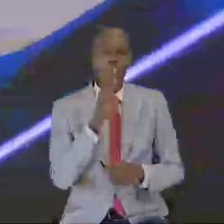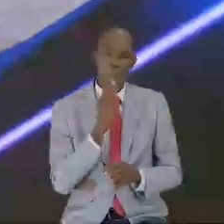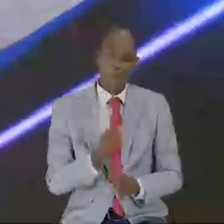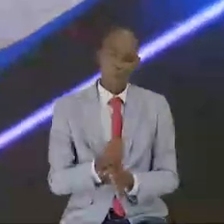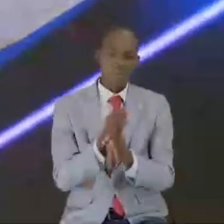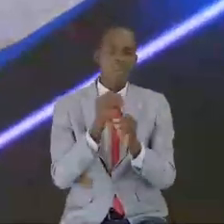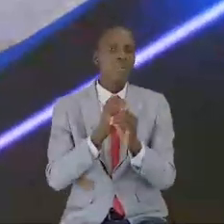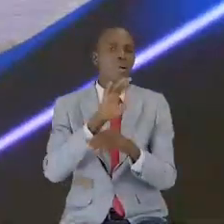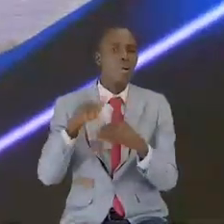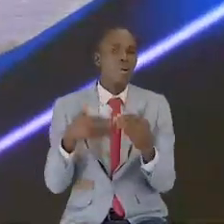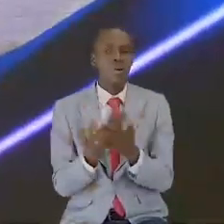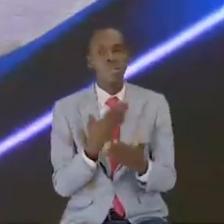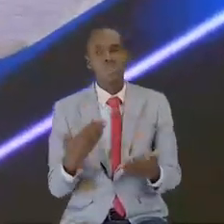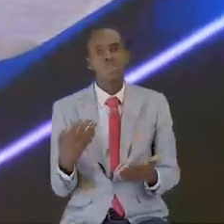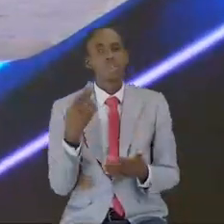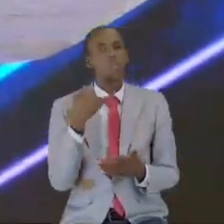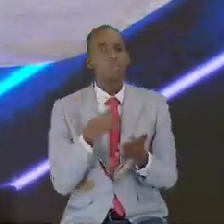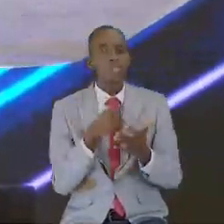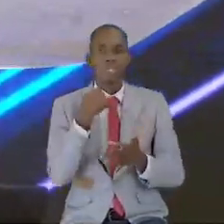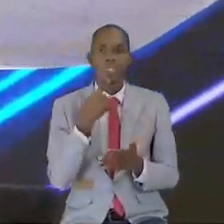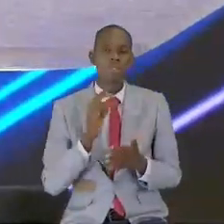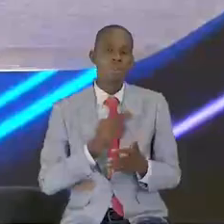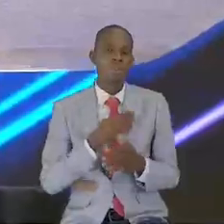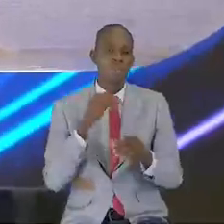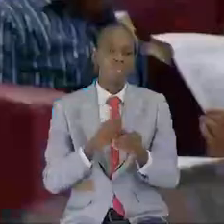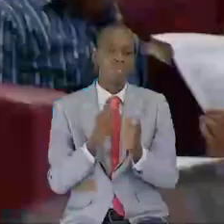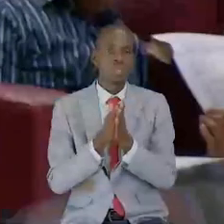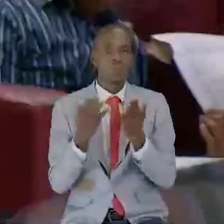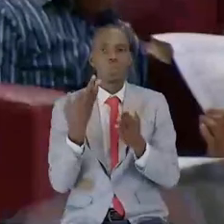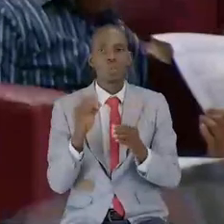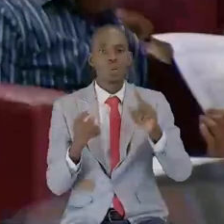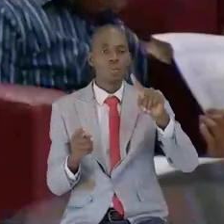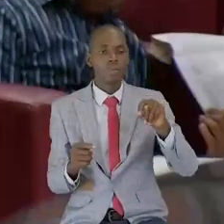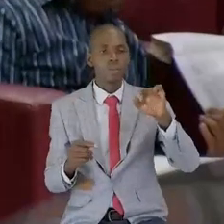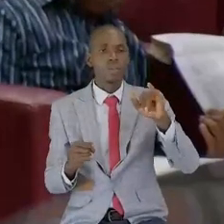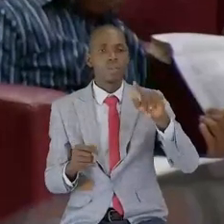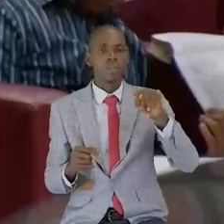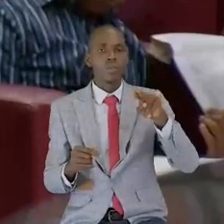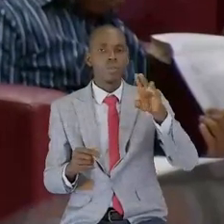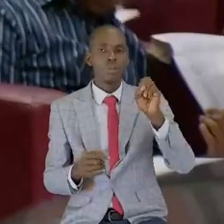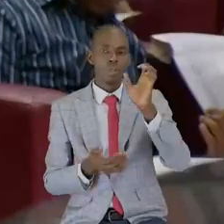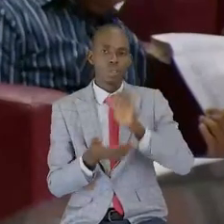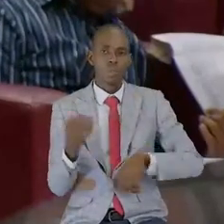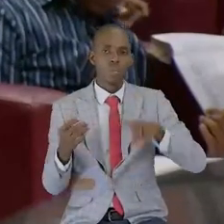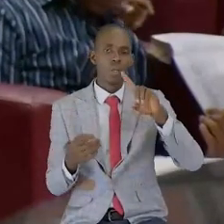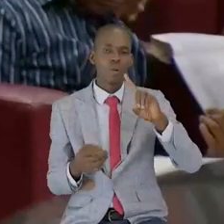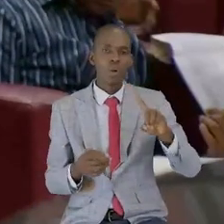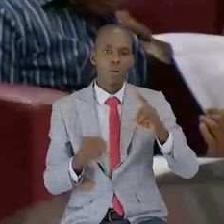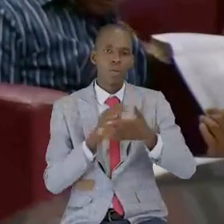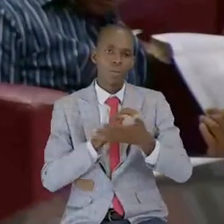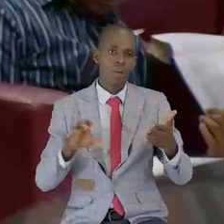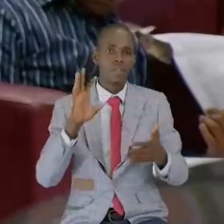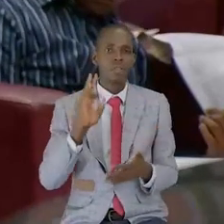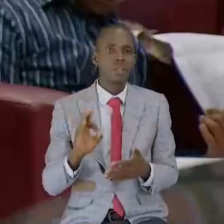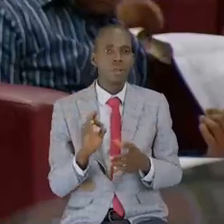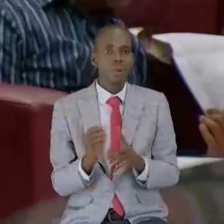toutes choses. Il nous dit en Tite chapitre 1, verset 9. Tite 1, verset